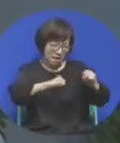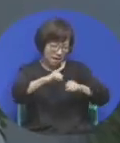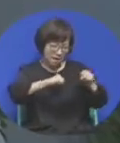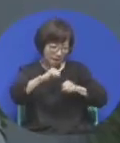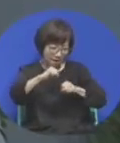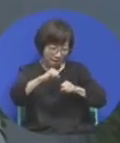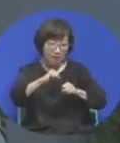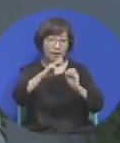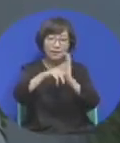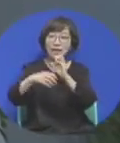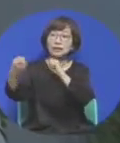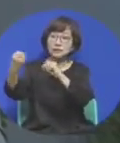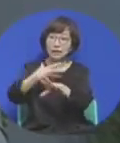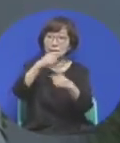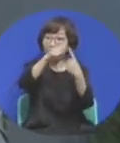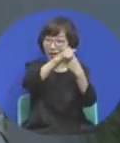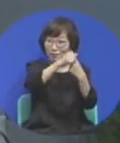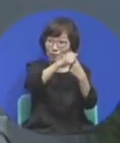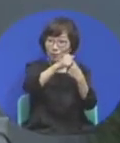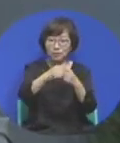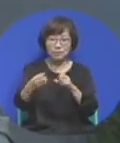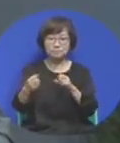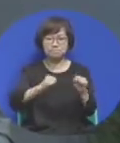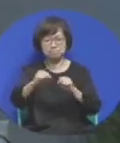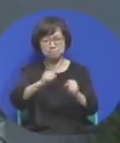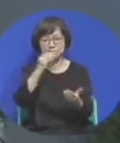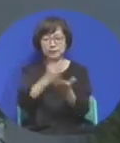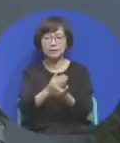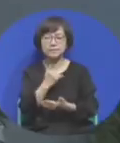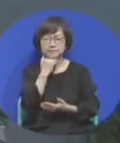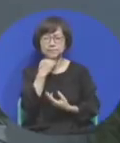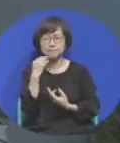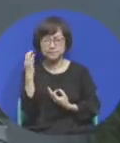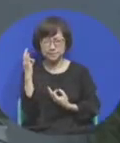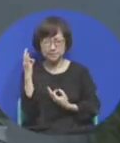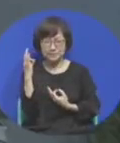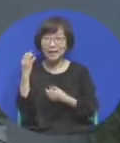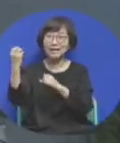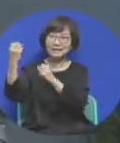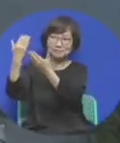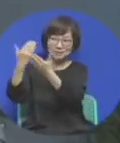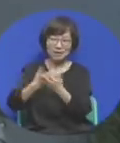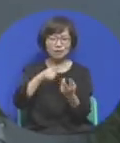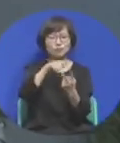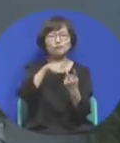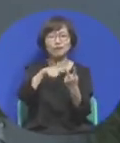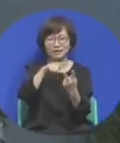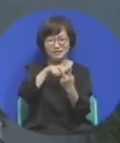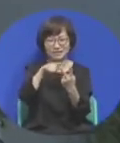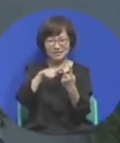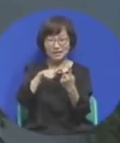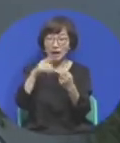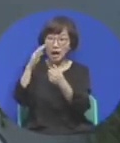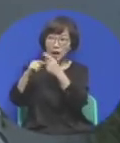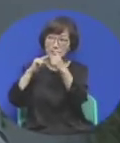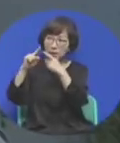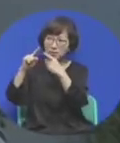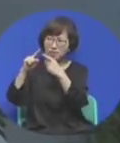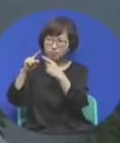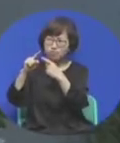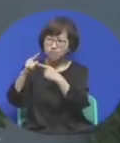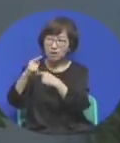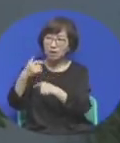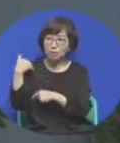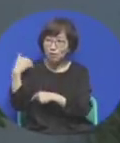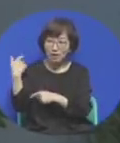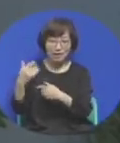something. There are things we can only gain when we don't do something. 그러니까 하나님 말씀을 모르니까 딱 세상 사람들 하는 식으로 한다. Because we don't know God's word, we do exactly the